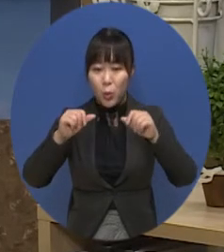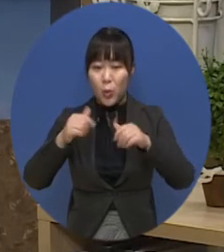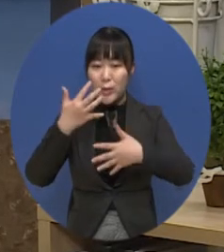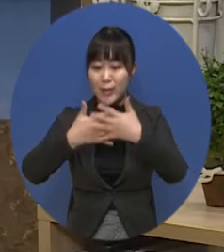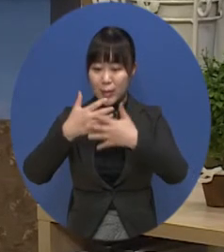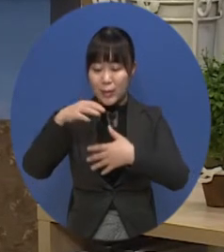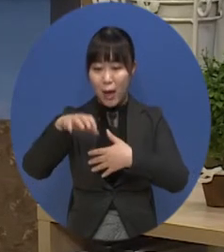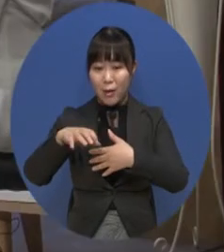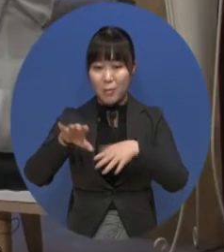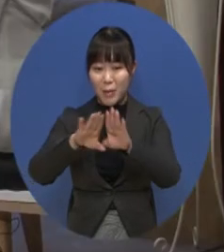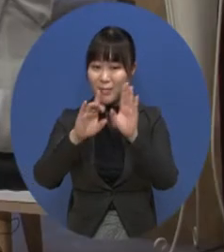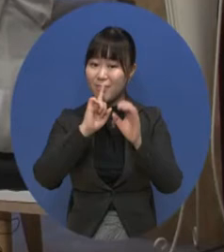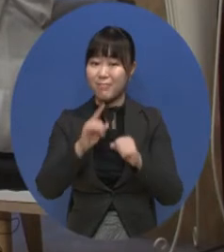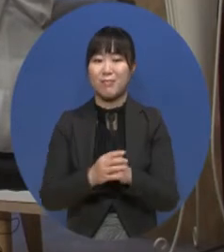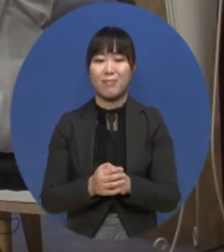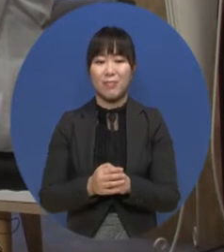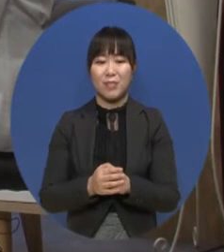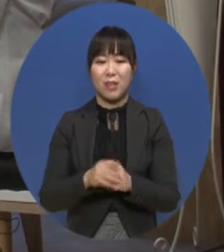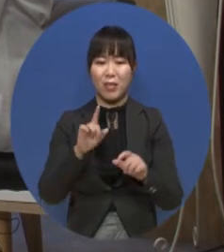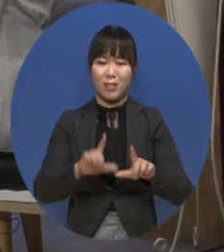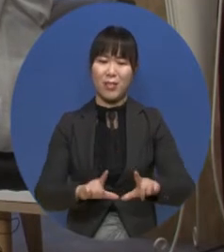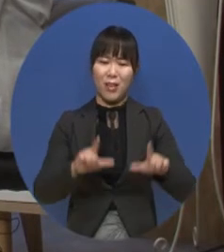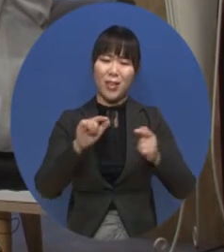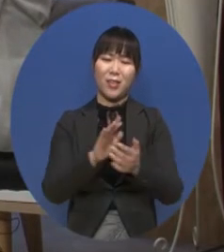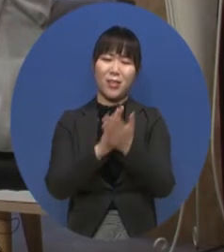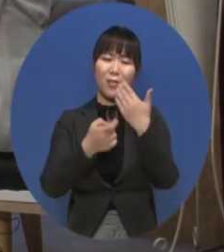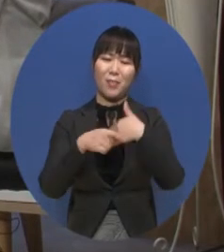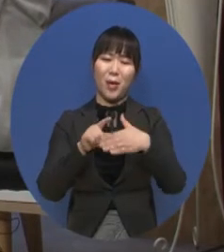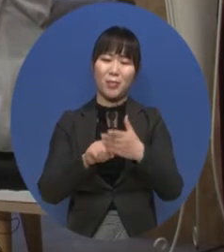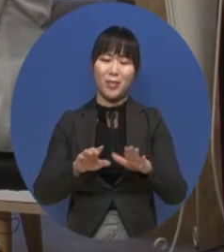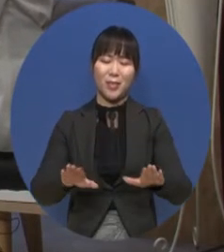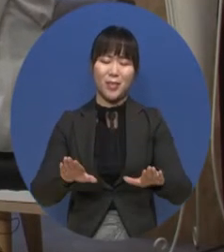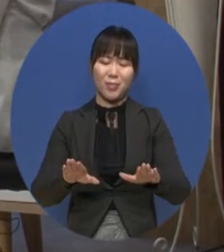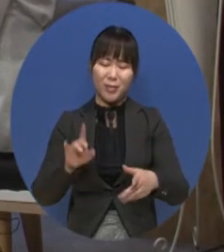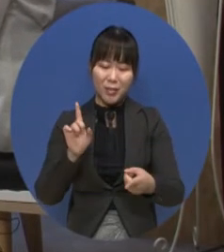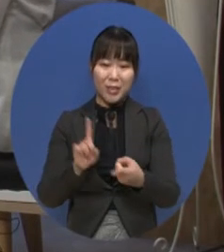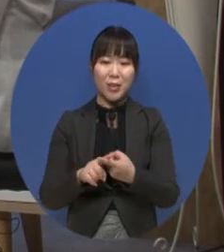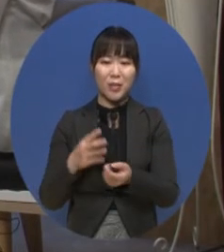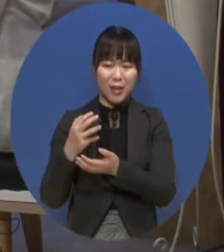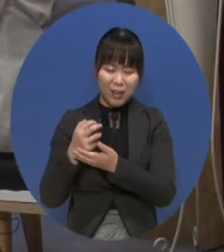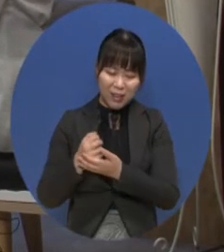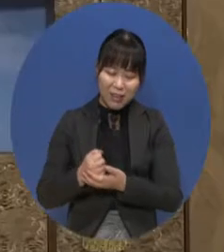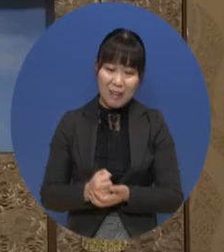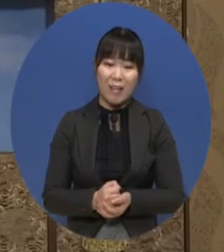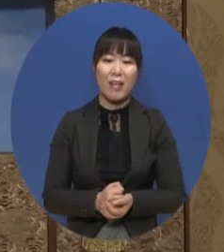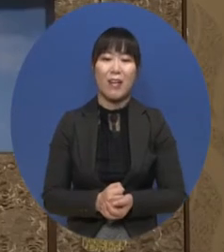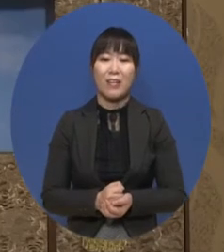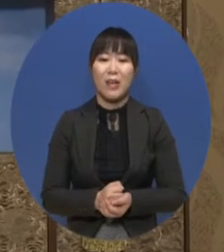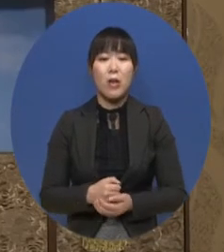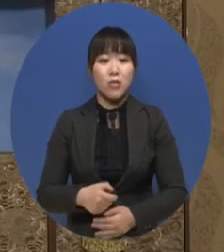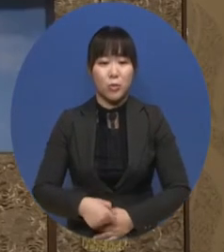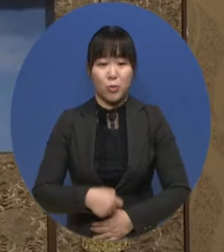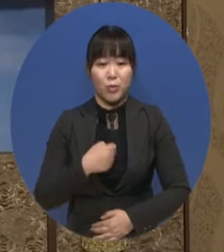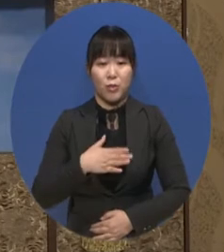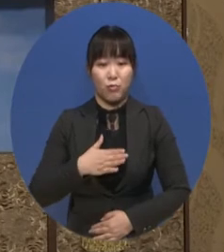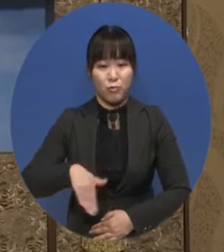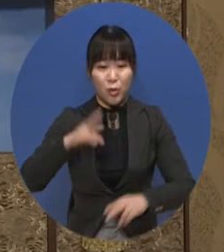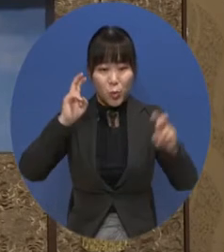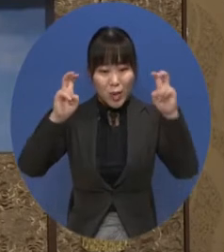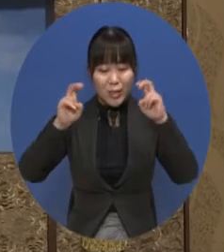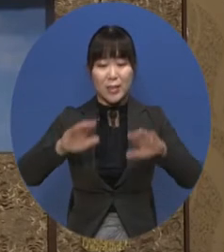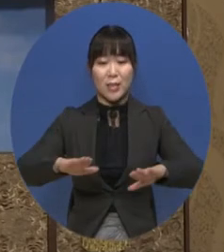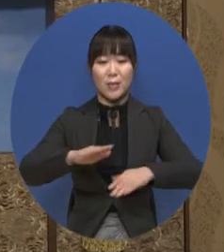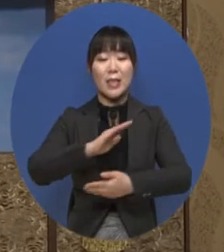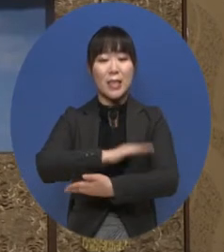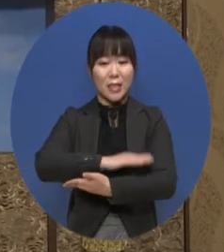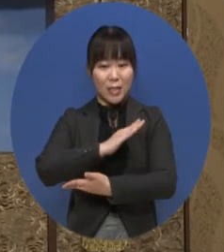개최했다고 들었거든요. 네. 그날의 그 뜨거운 마음이 아직도 남아있는데요. 사실은 저희 회사는